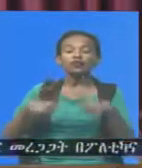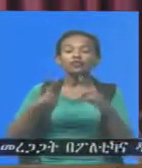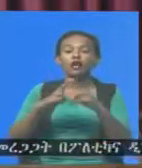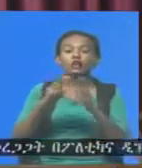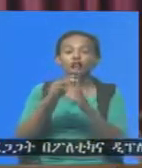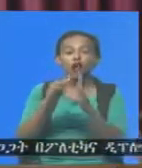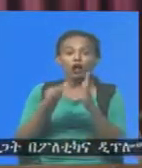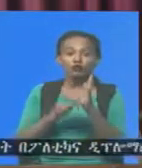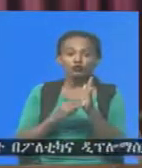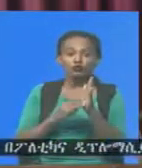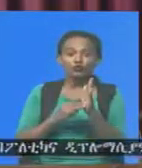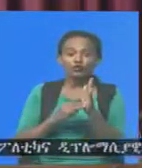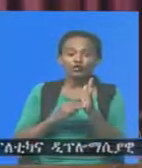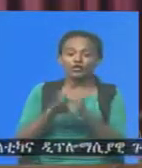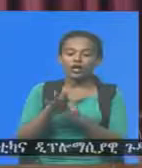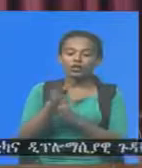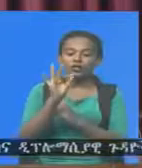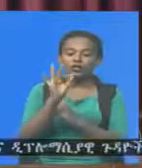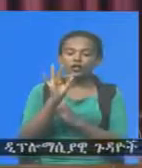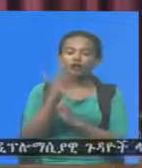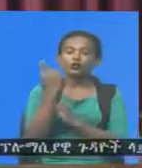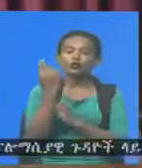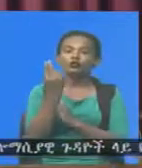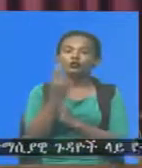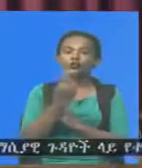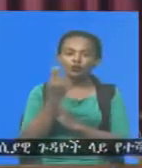ስርዓቱ ያስገኛቸውን ጥቅሞች